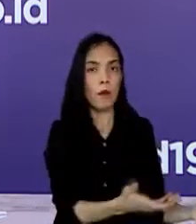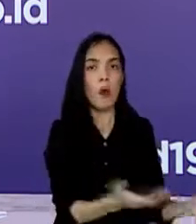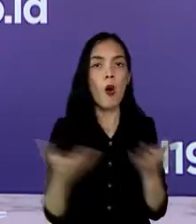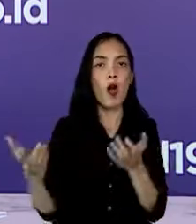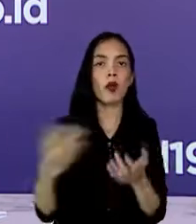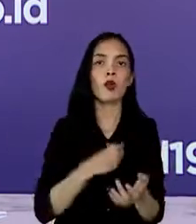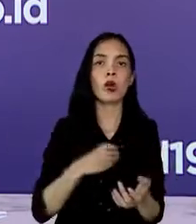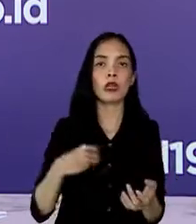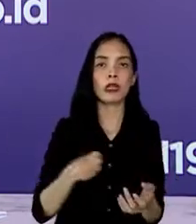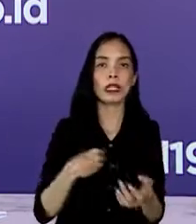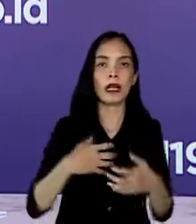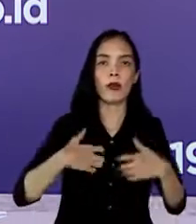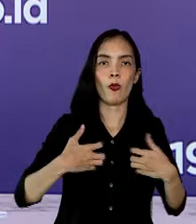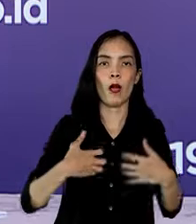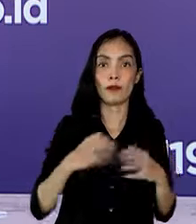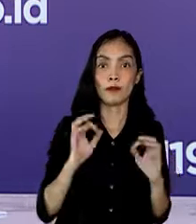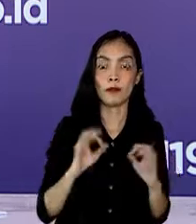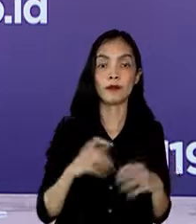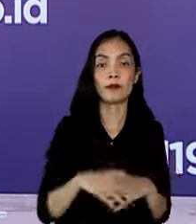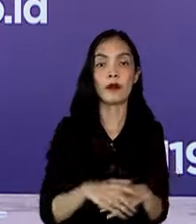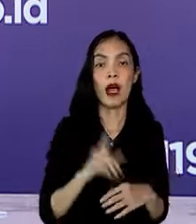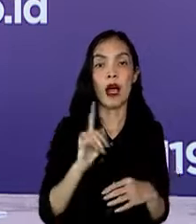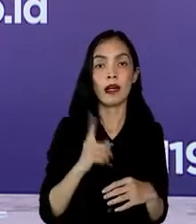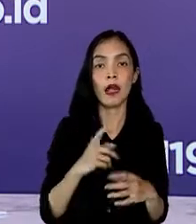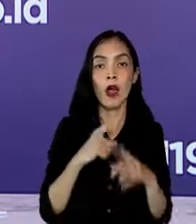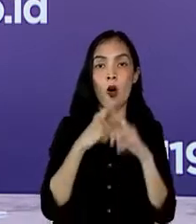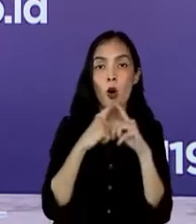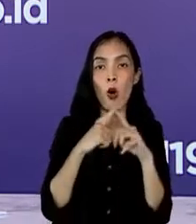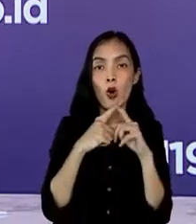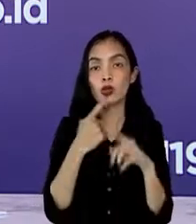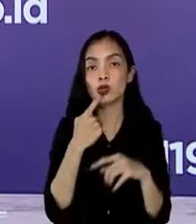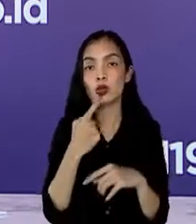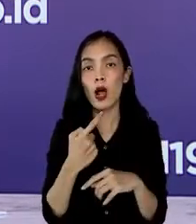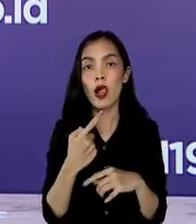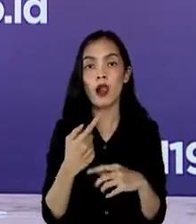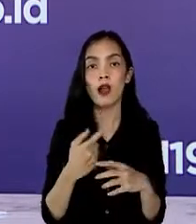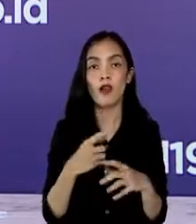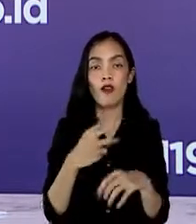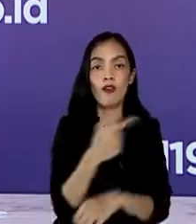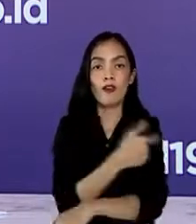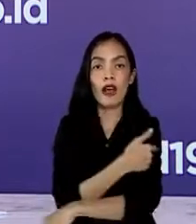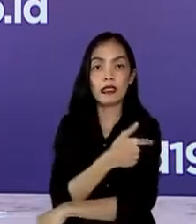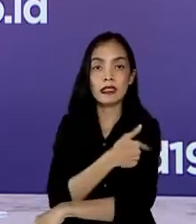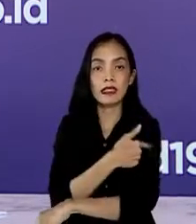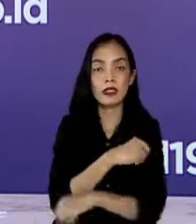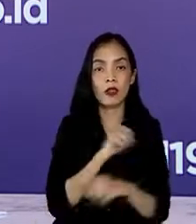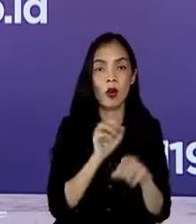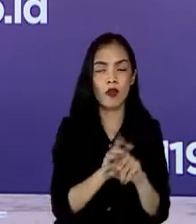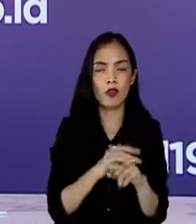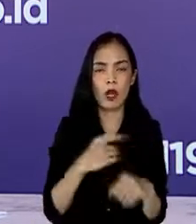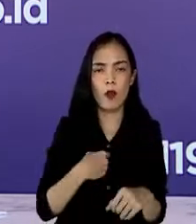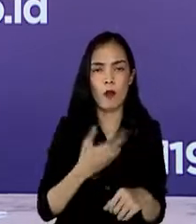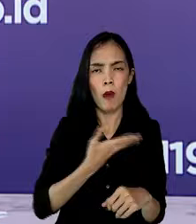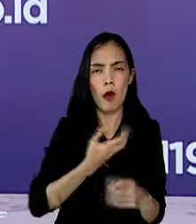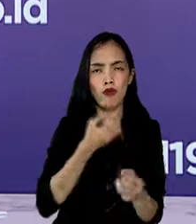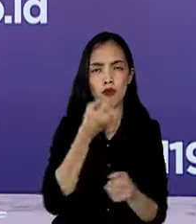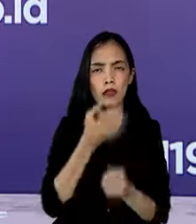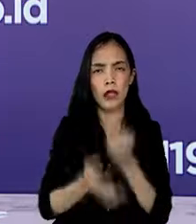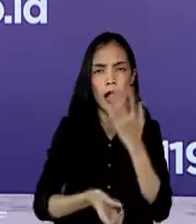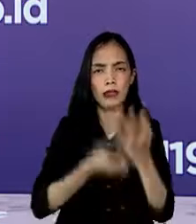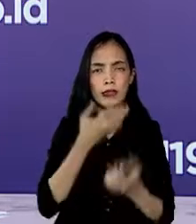Hai saya juga akan mengklarifikasi beberapa hoax tertarik terkait vaksin of 19